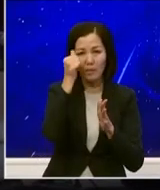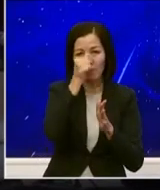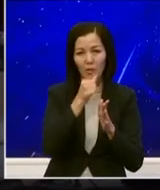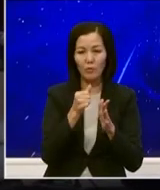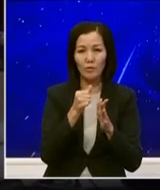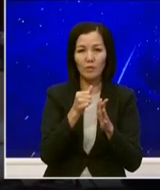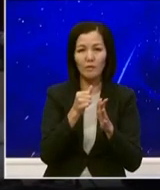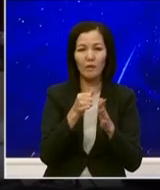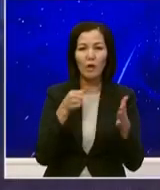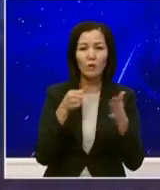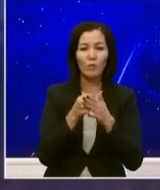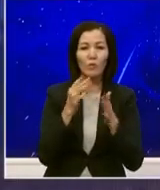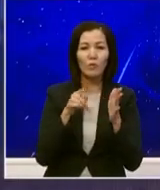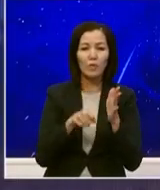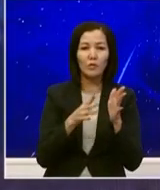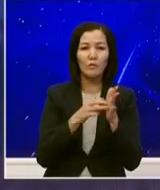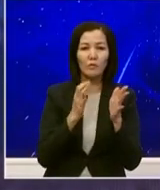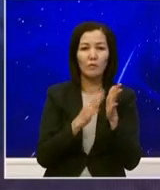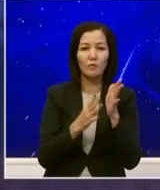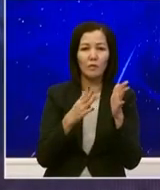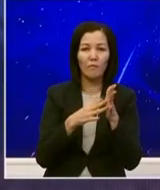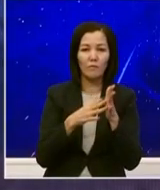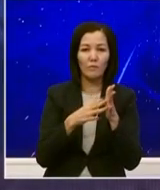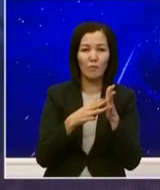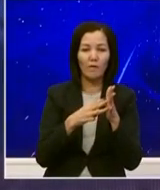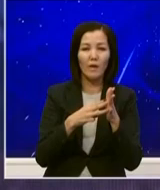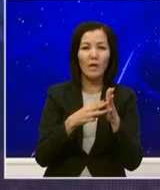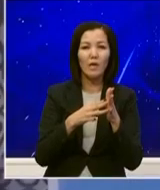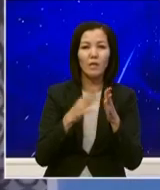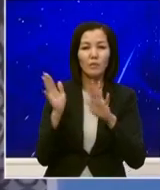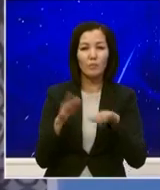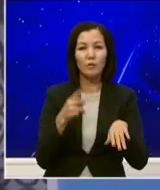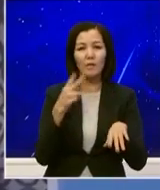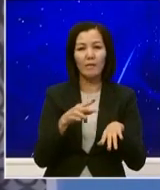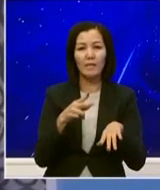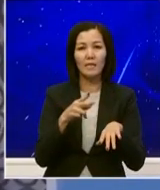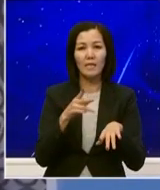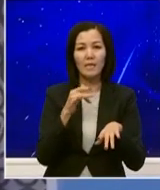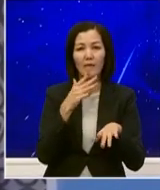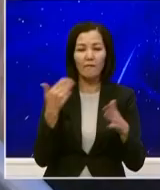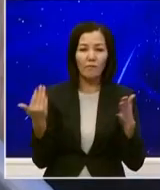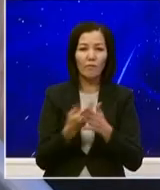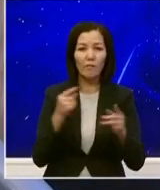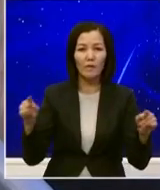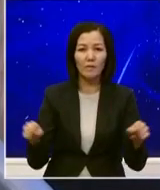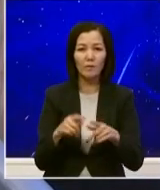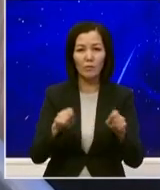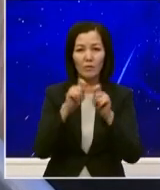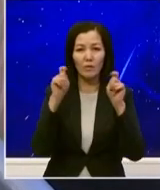году и просуществовал до 1998. Спустя 20 лет храм Мельпомены вновь распахнул свои